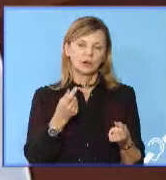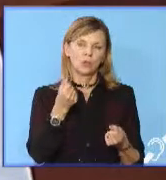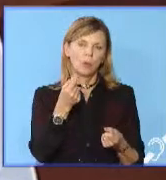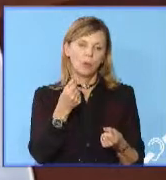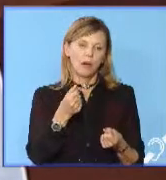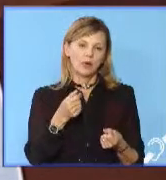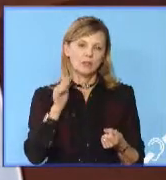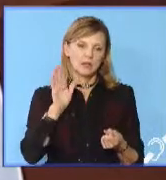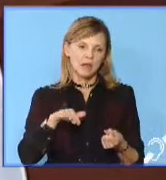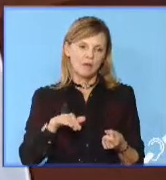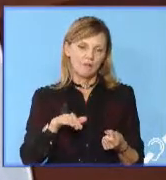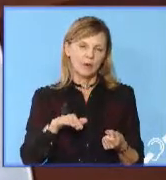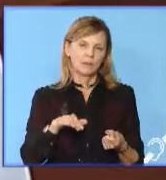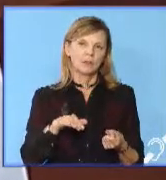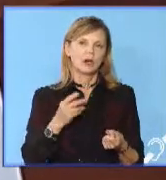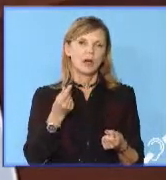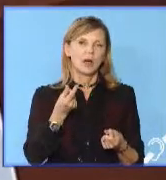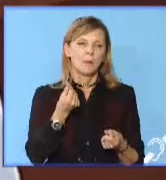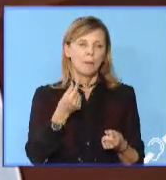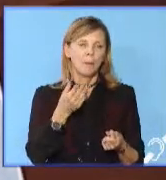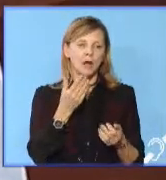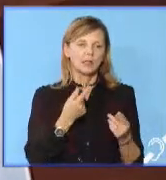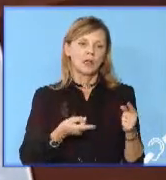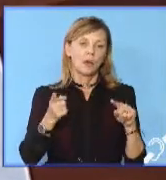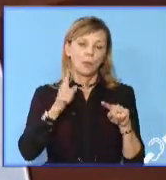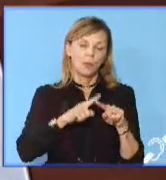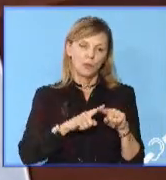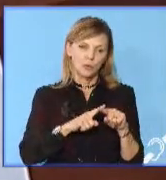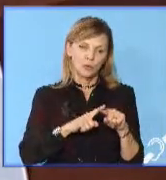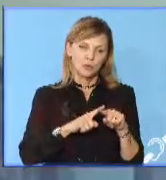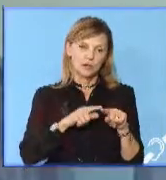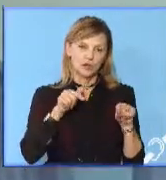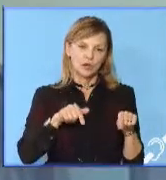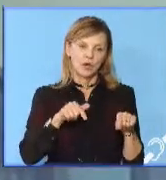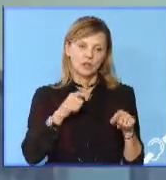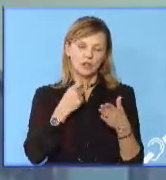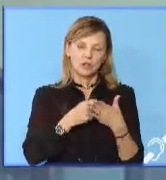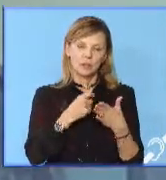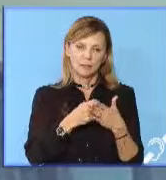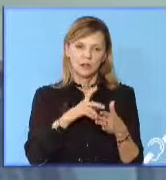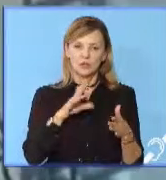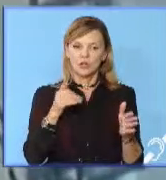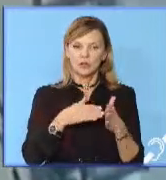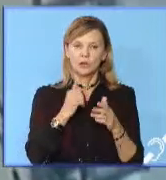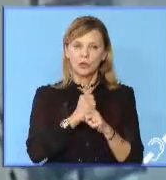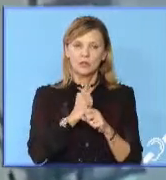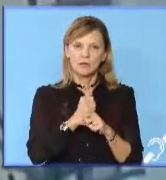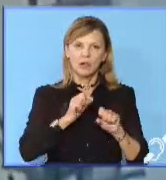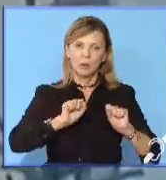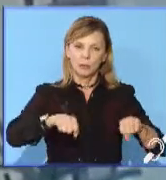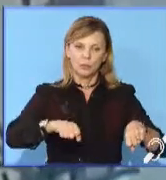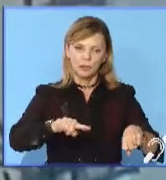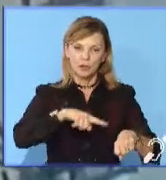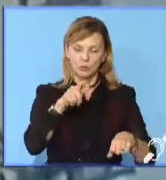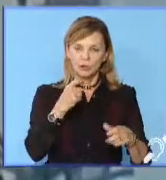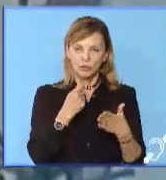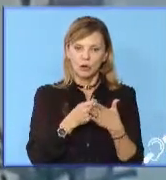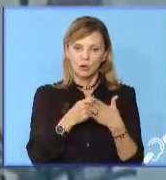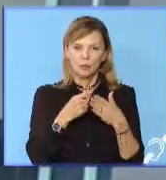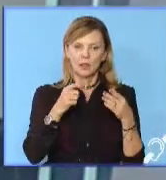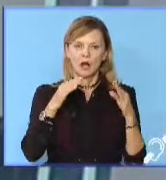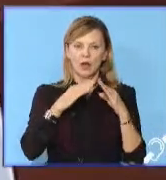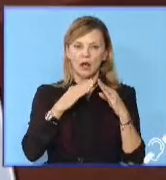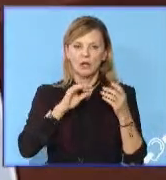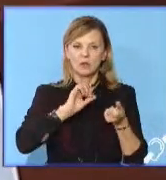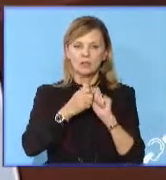Da, să avem o prevedere în bugetul nostru de achiziția locuinței și aceste taxe. Ce trebuie să facă un proprietar după ce a achiziționat o